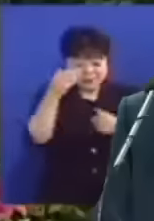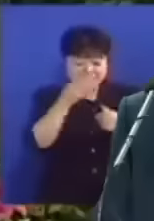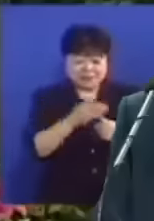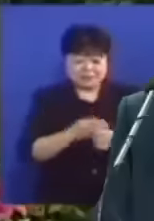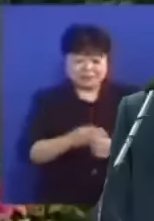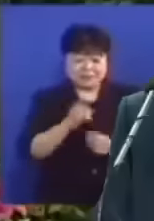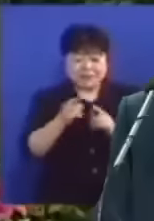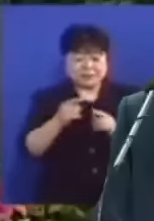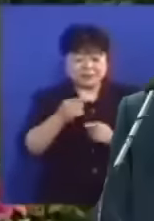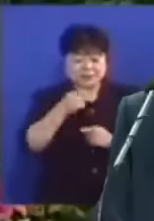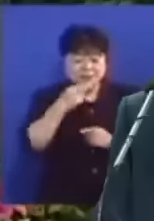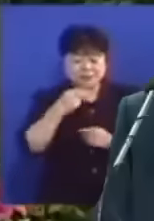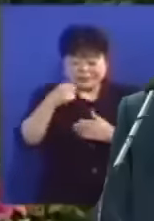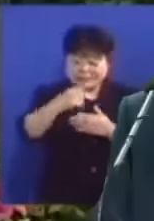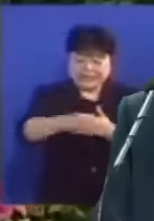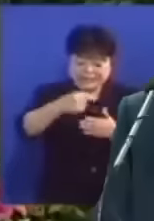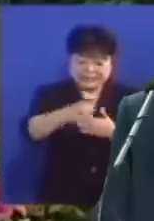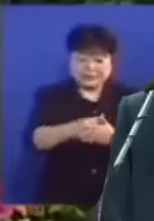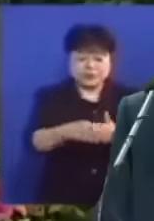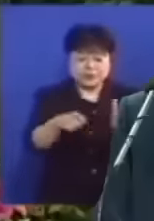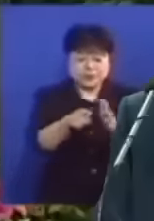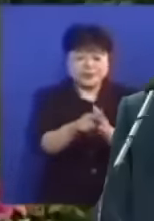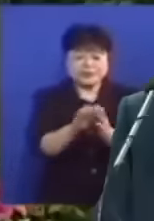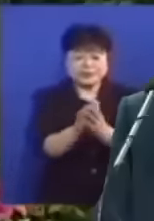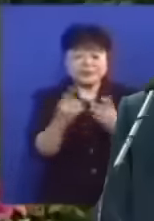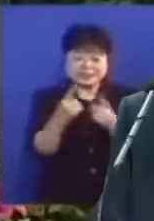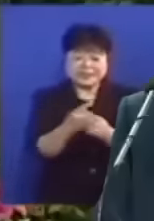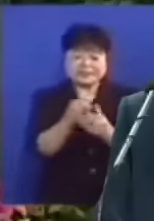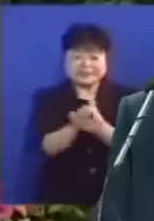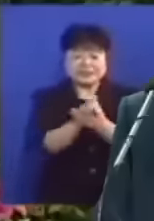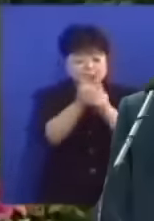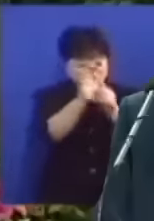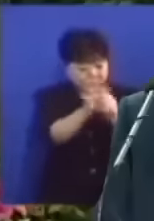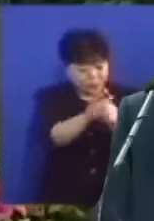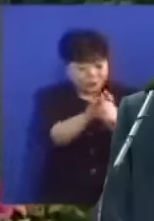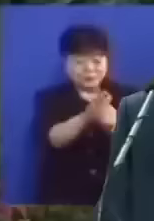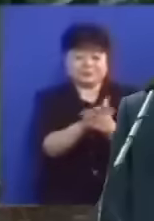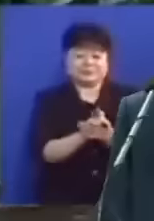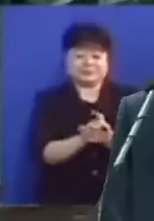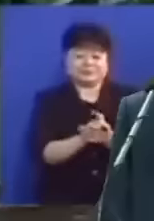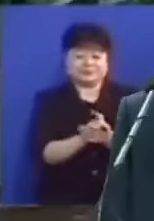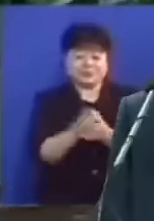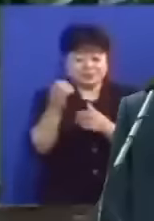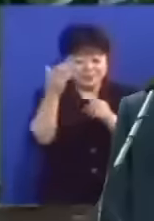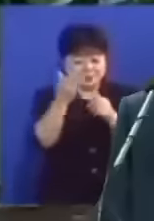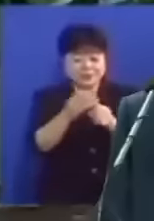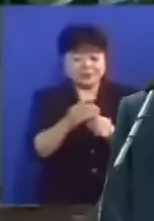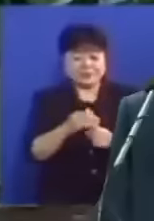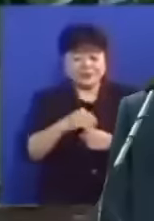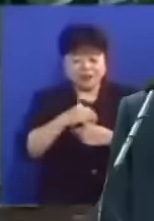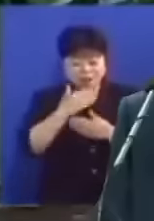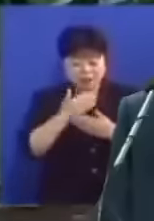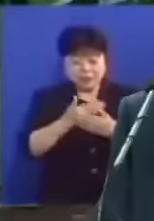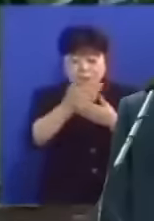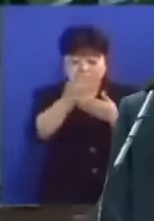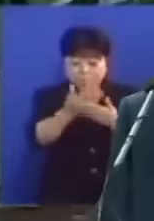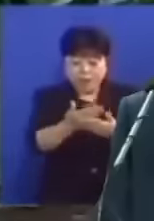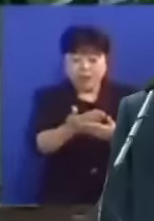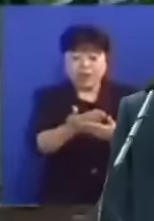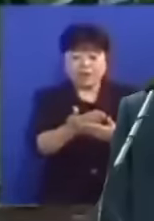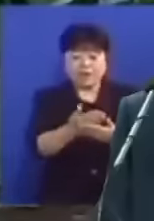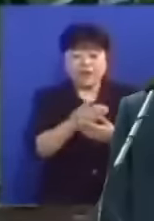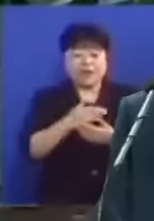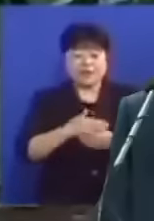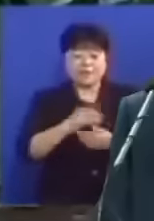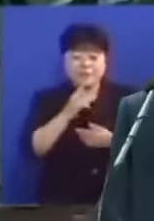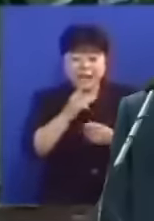말할 수 없는 탄식으로 우리를 위하여 친히 간구하시니라. 우리가 성령의 감동으로 아는